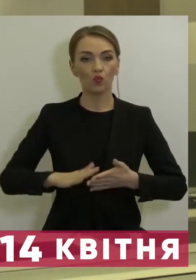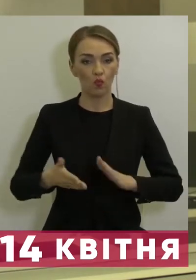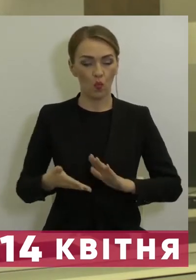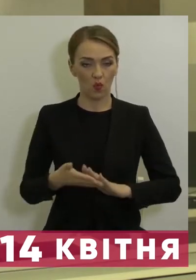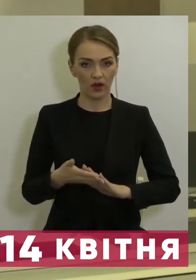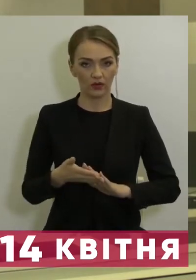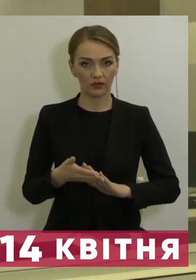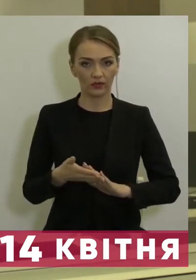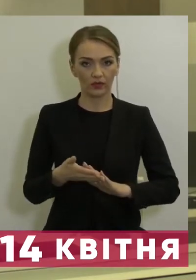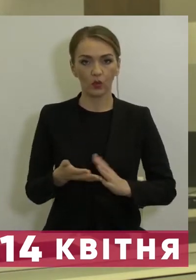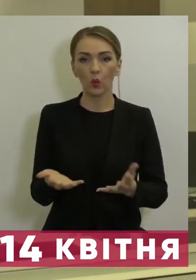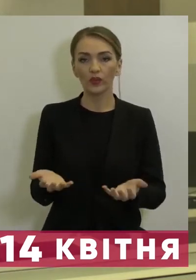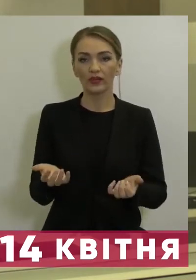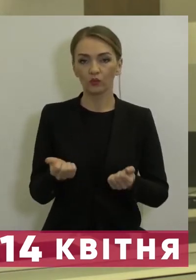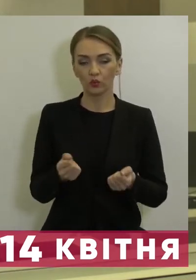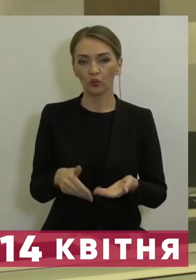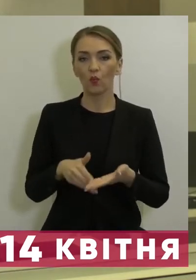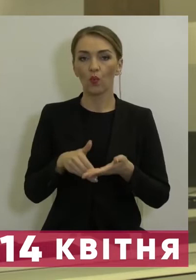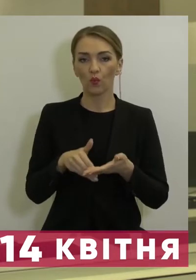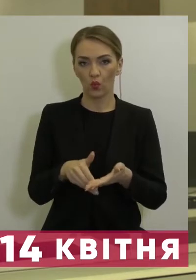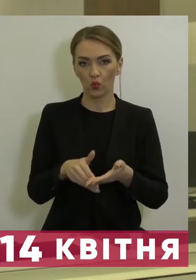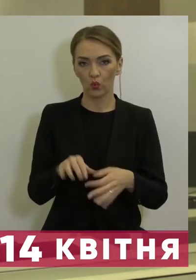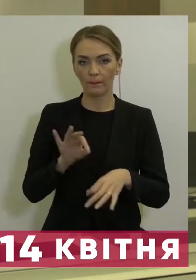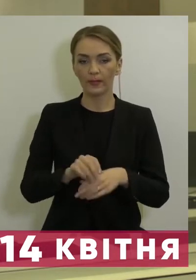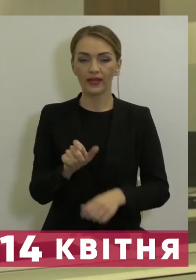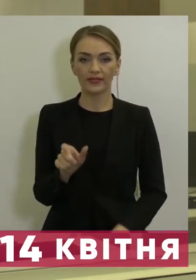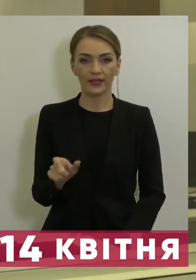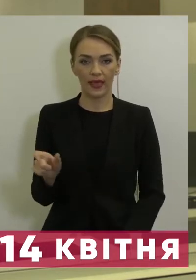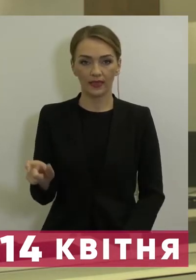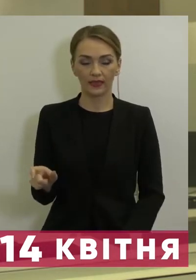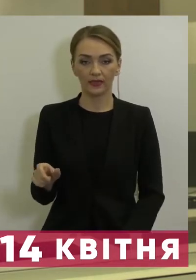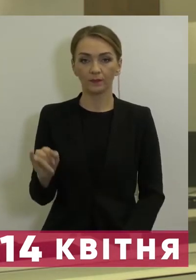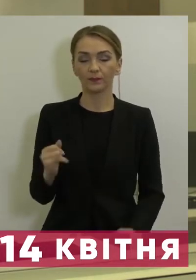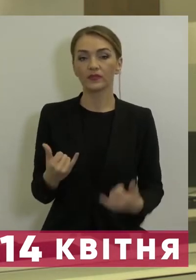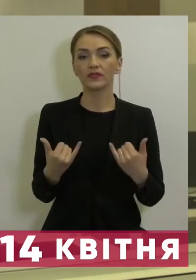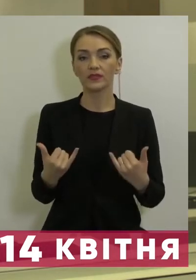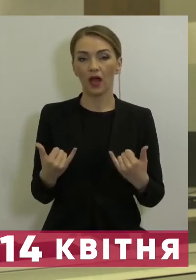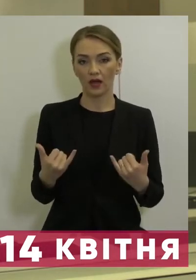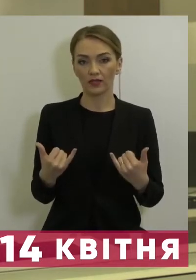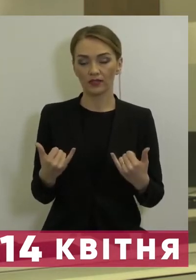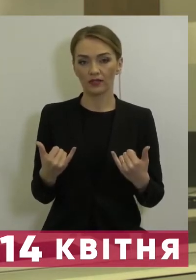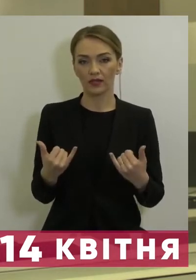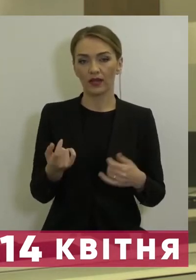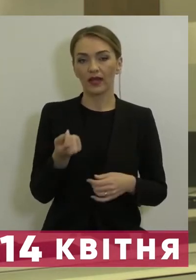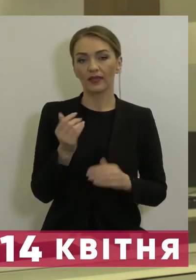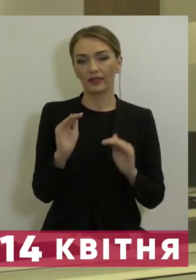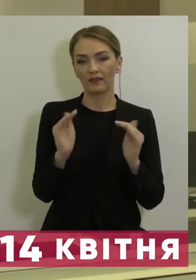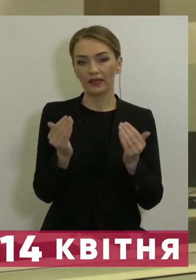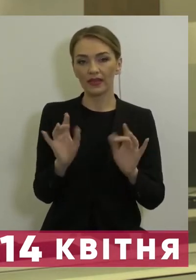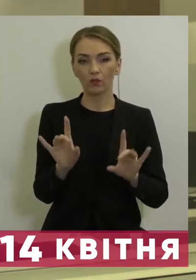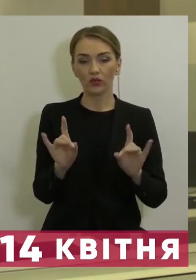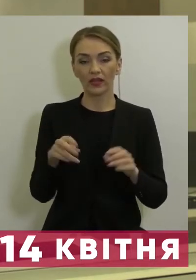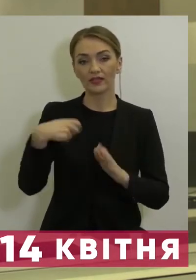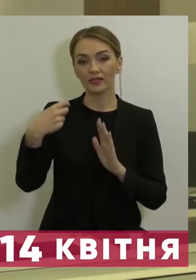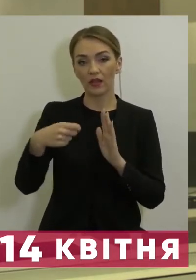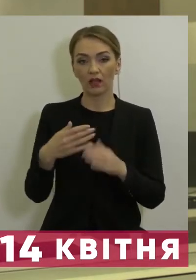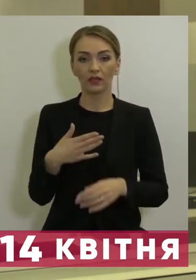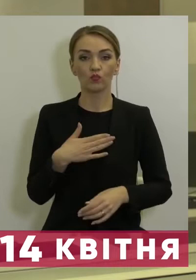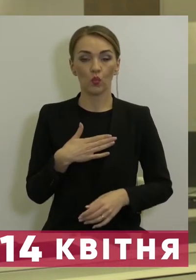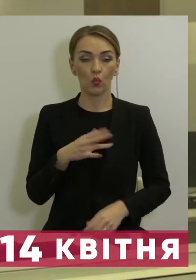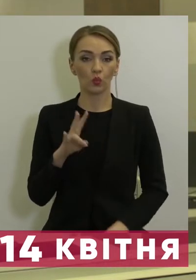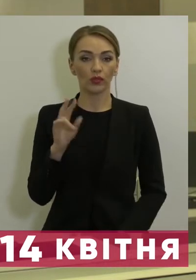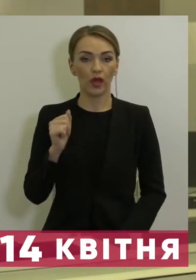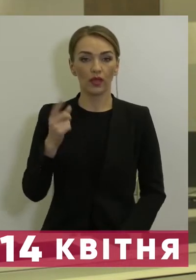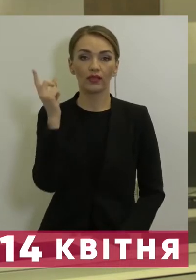умовах отримують допомогу пацієнти. І зараз невеликий репортаж, знятий мною